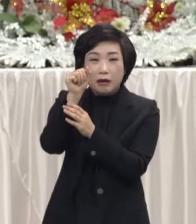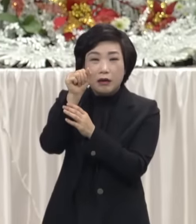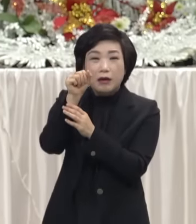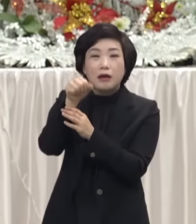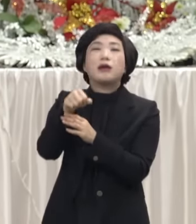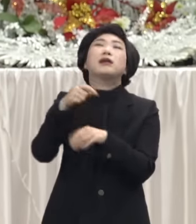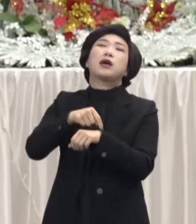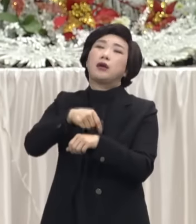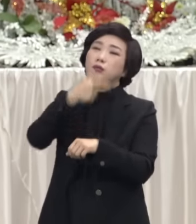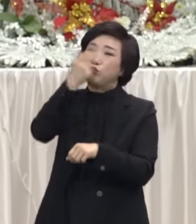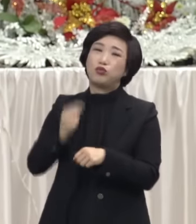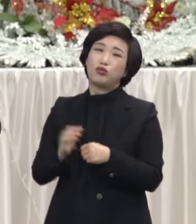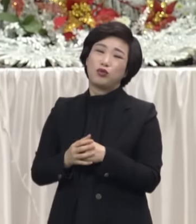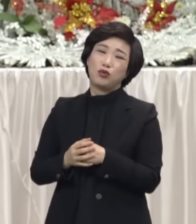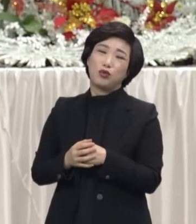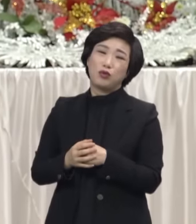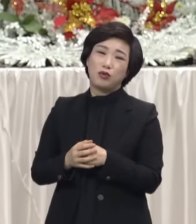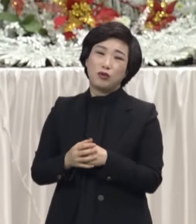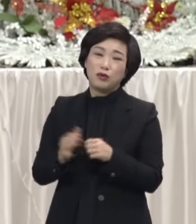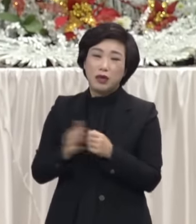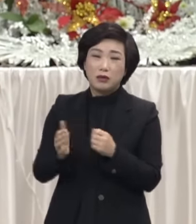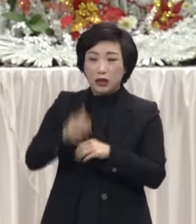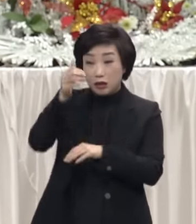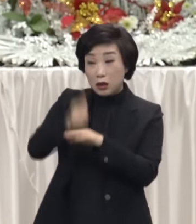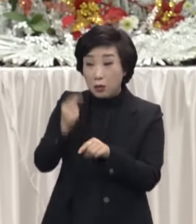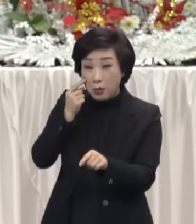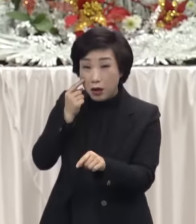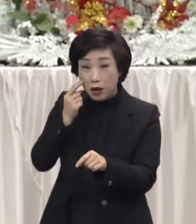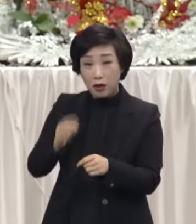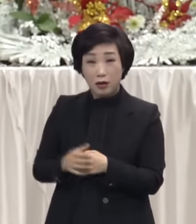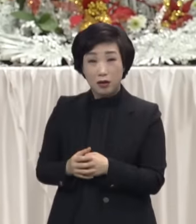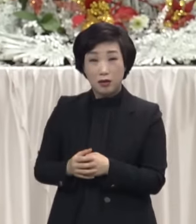모자라. 그래서 나중에 보면